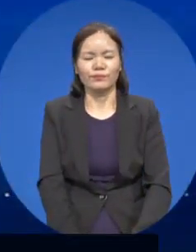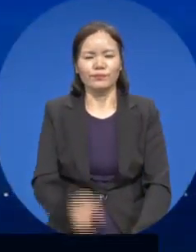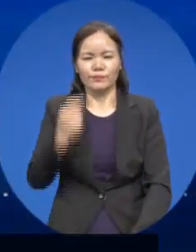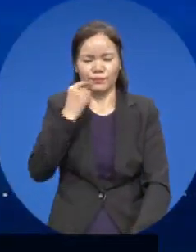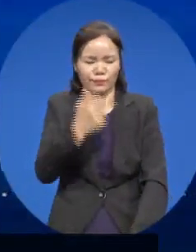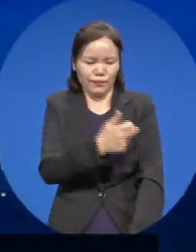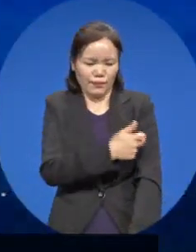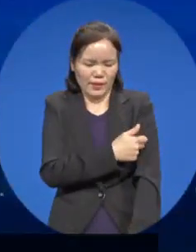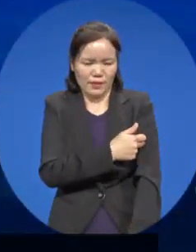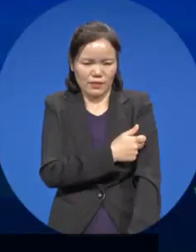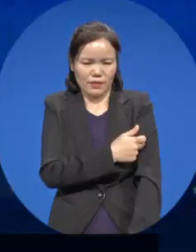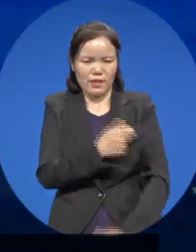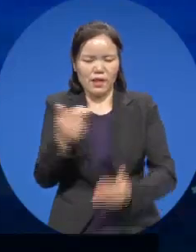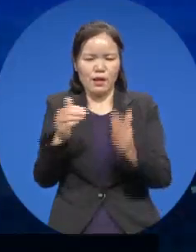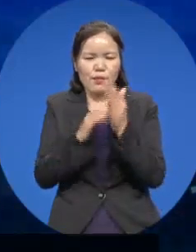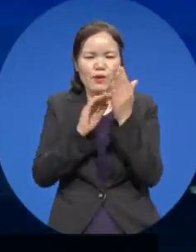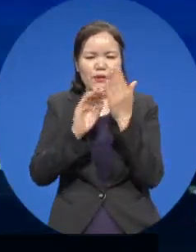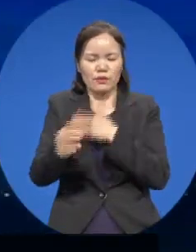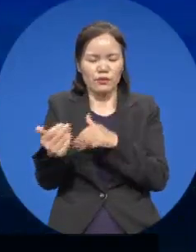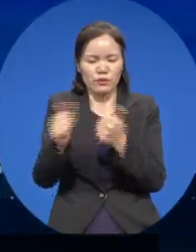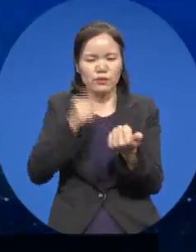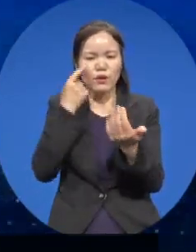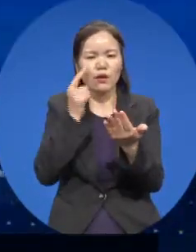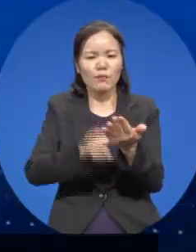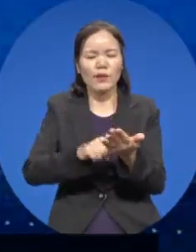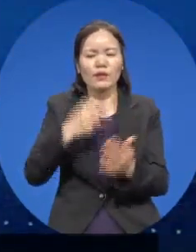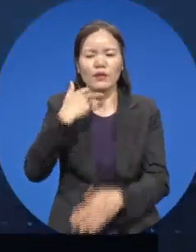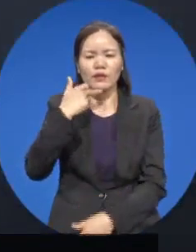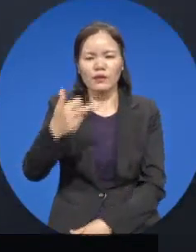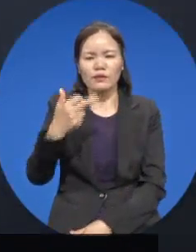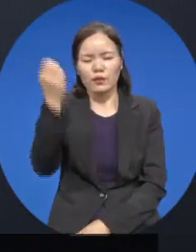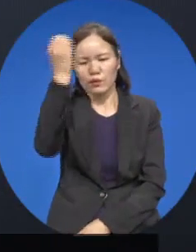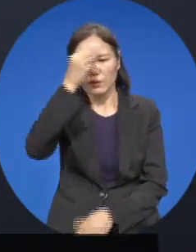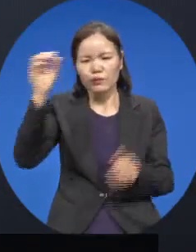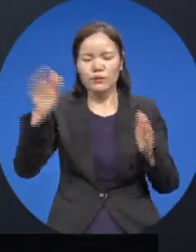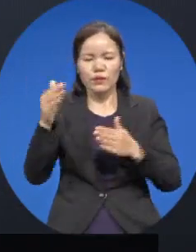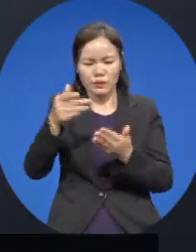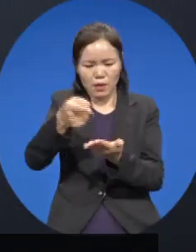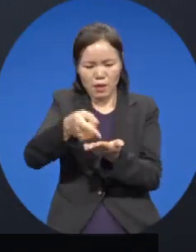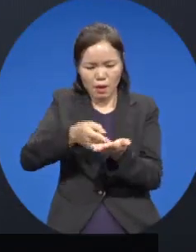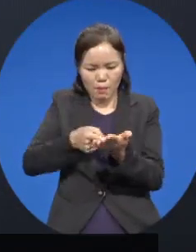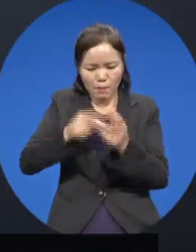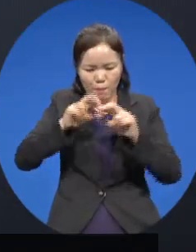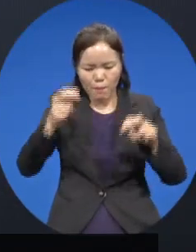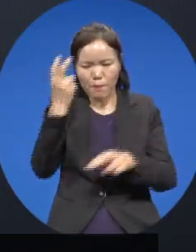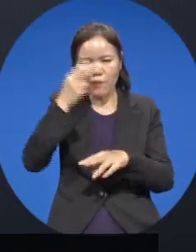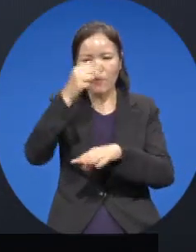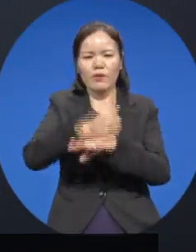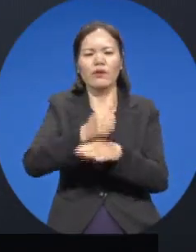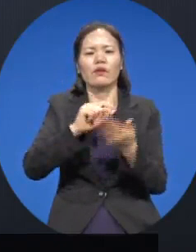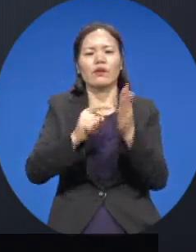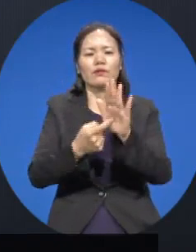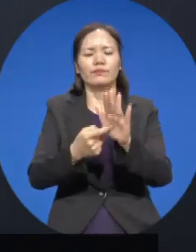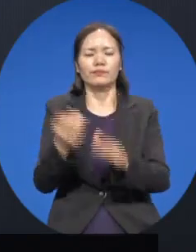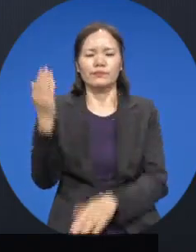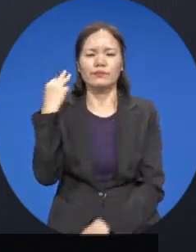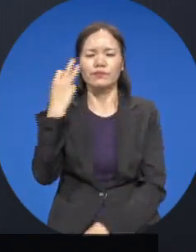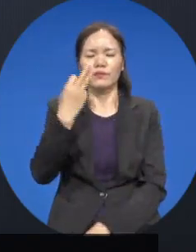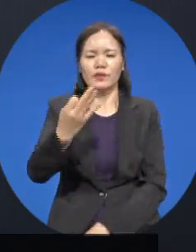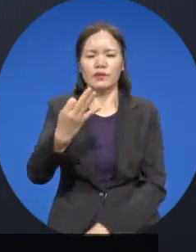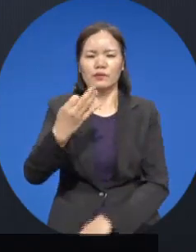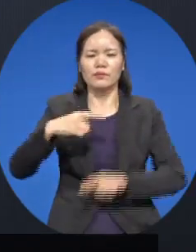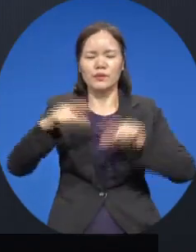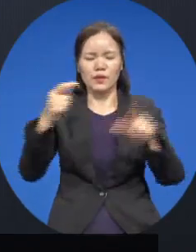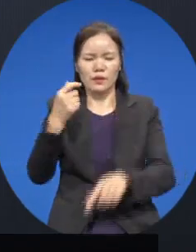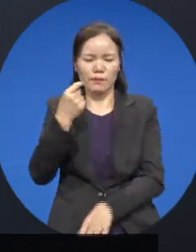독감 예방 접종을 받은 뒤 숨진 채 발견된 17살 고등학생 에 부검 결과가 나왔습니다 지난 14일에